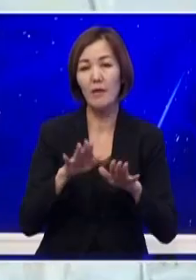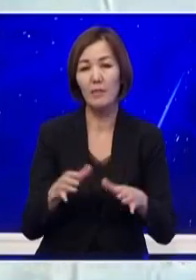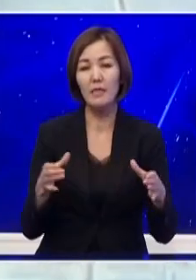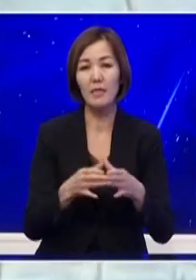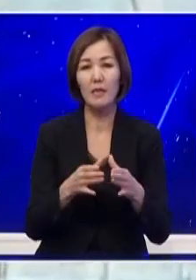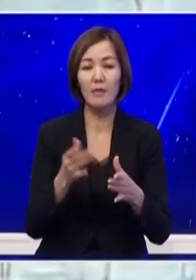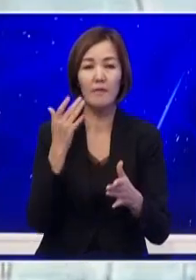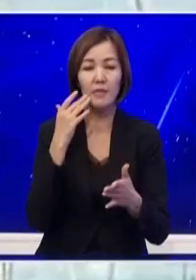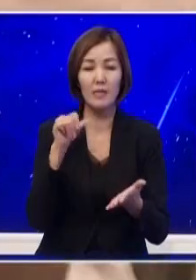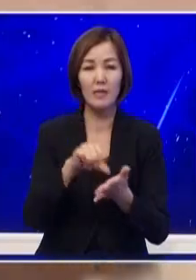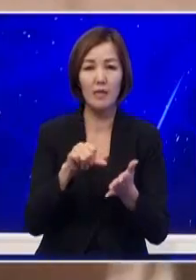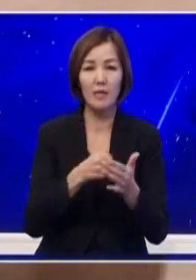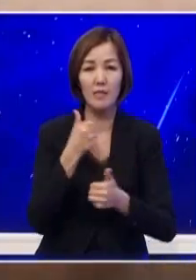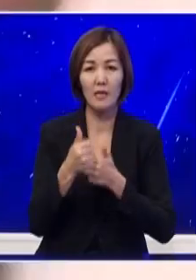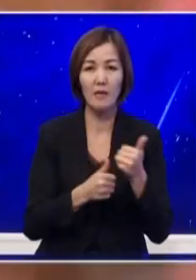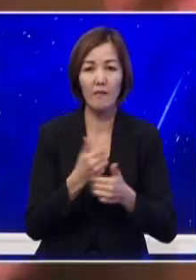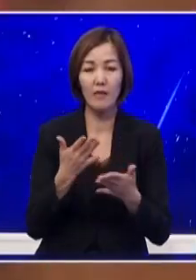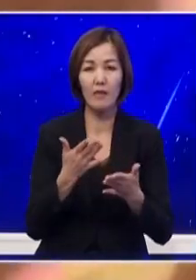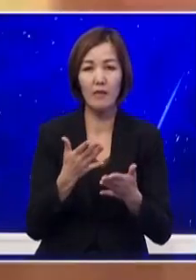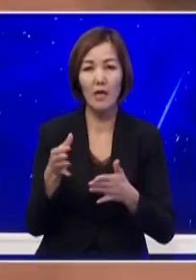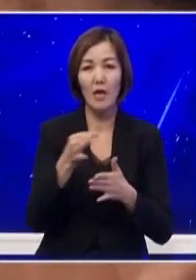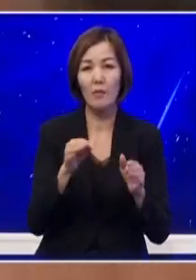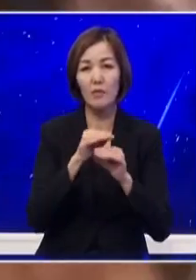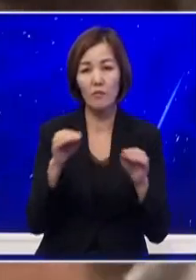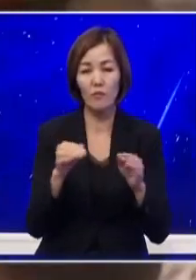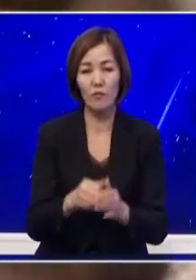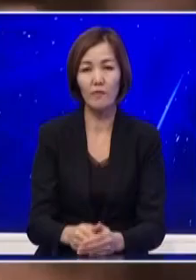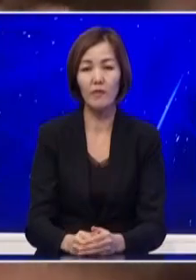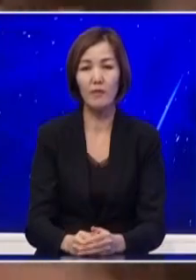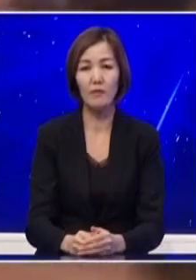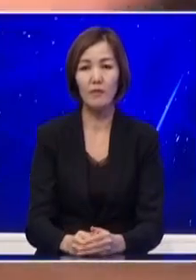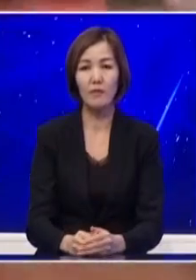регулярно принимает участие в соревнованиях, в том числе и областного масштаба.